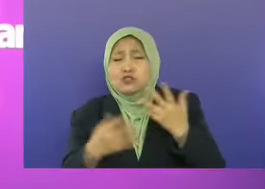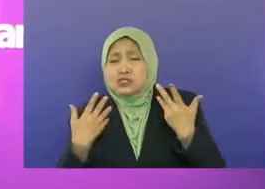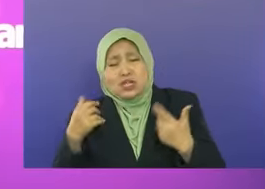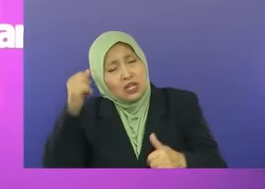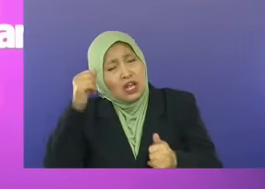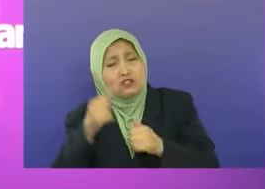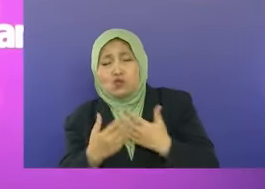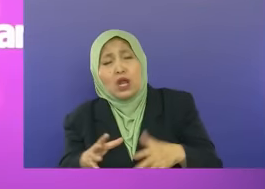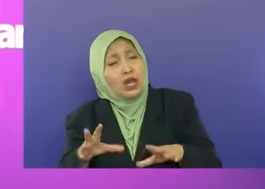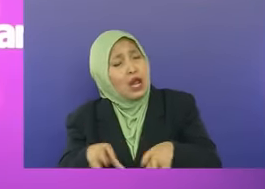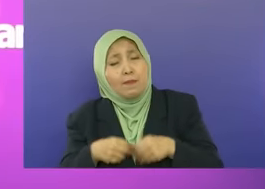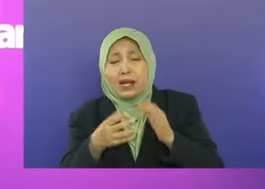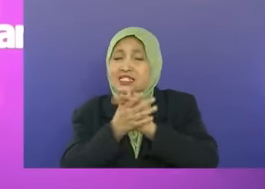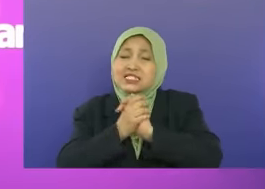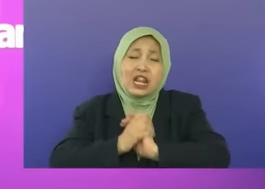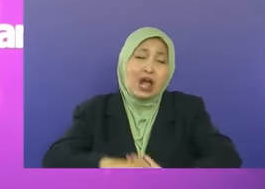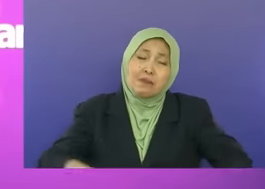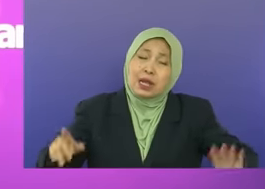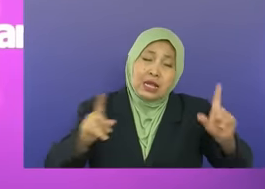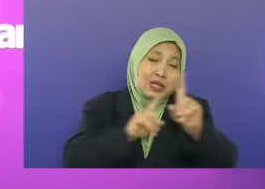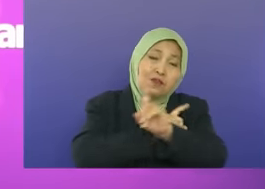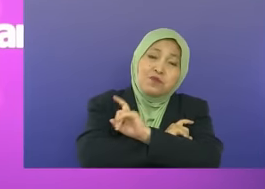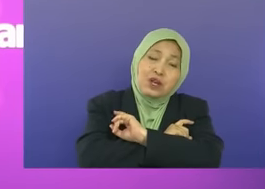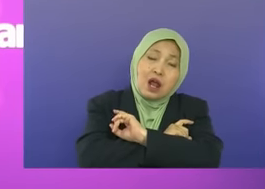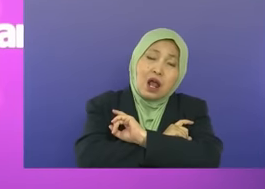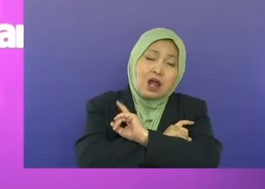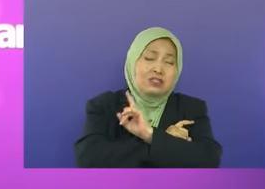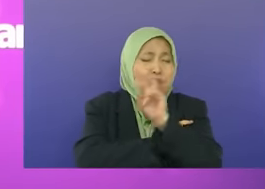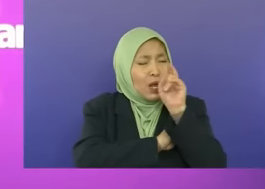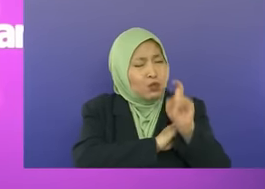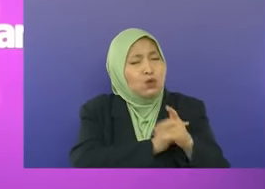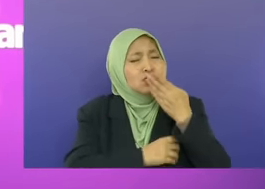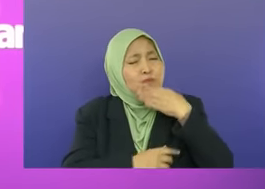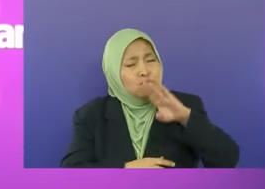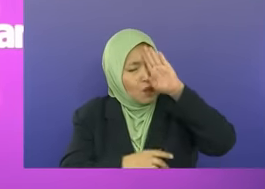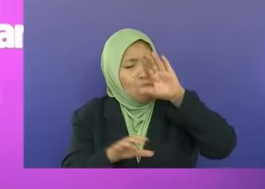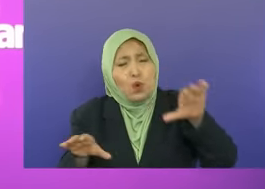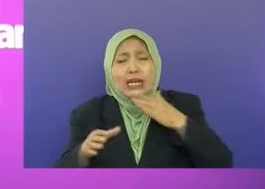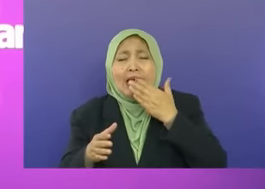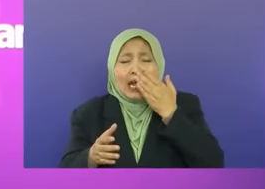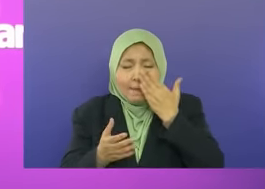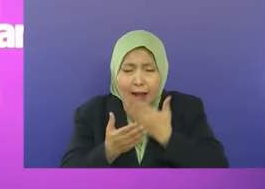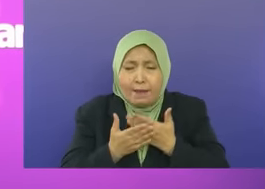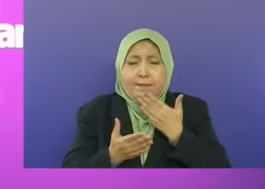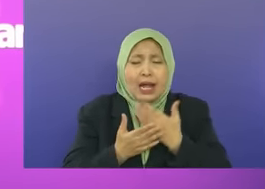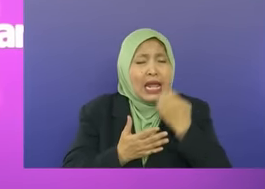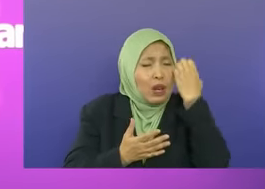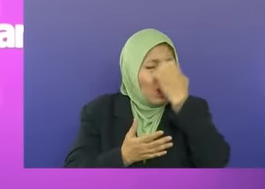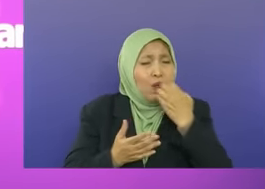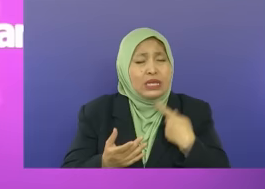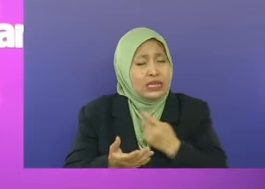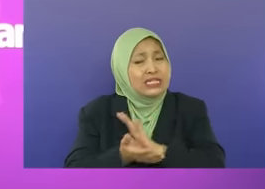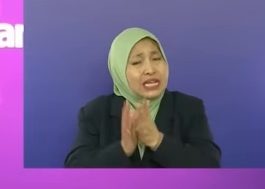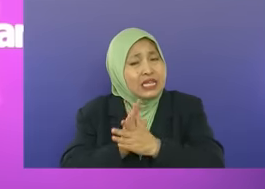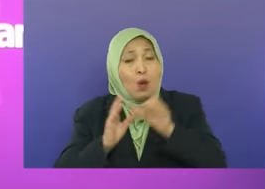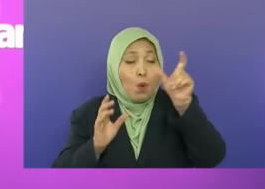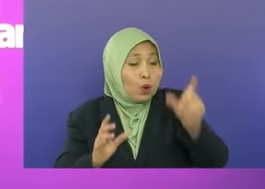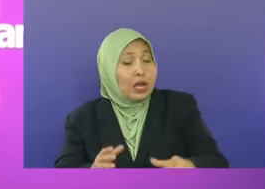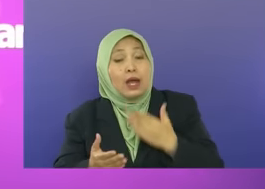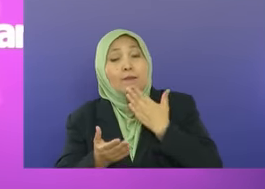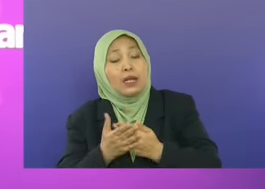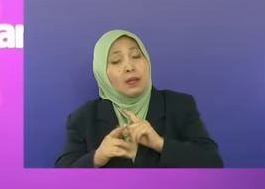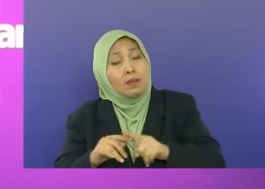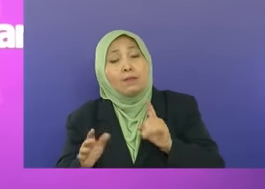dapatlah selama daripada Firaun sepertinya bersyukur bahwa elu-ilu gitu ini kena lah jadi orang yang baik gue